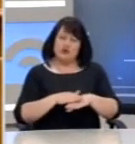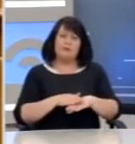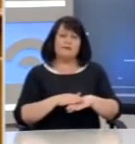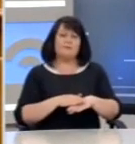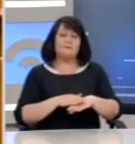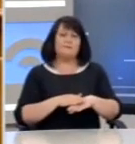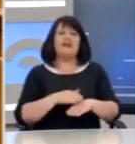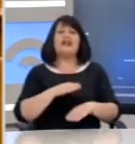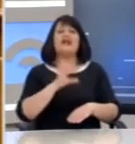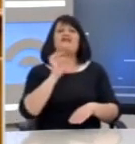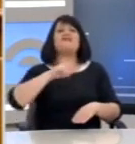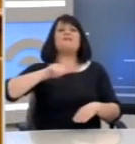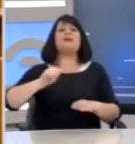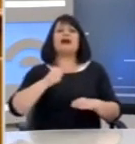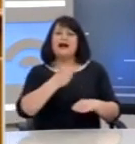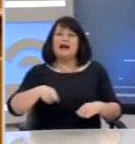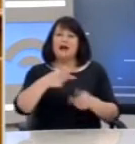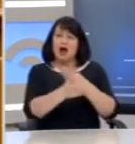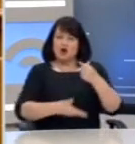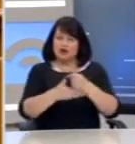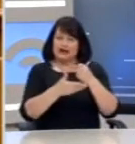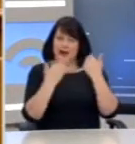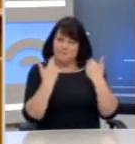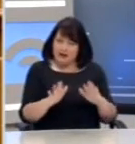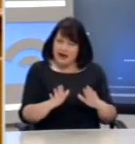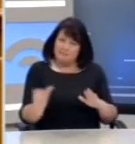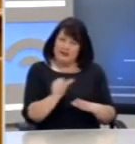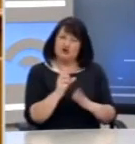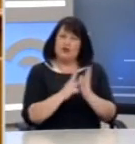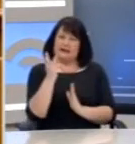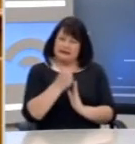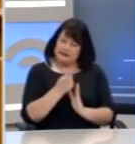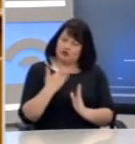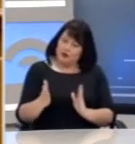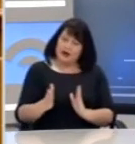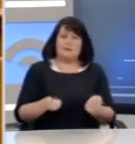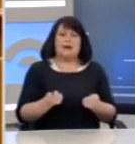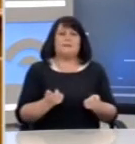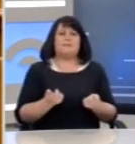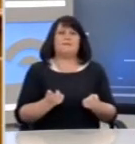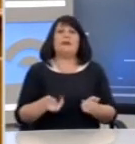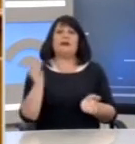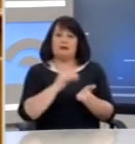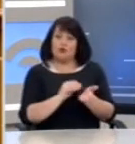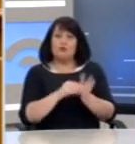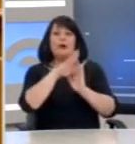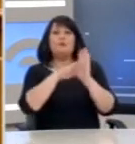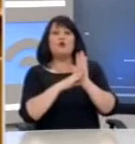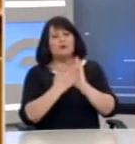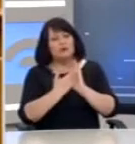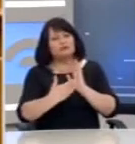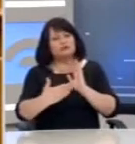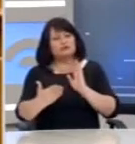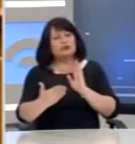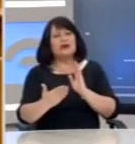επαναφορά του ΦΠΑ στα αγροτικά εφόδια που έχει ήδη υλοποιηθεί, καθώς και την επέκταση του προγράμματος για